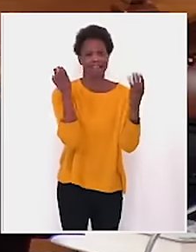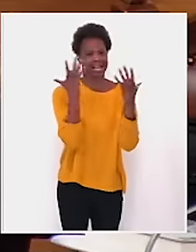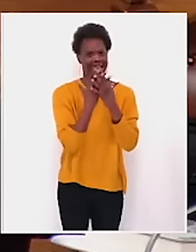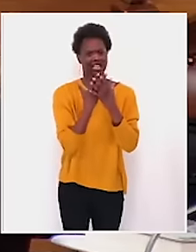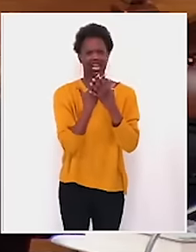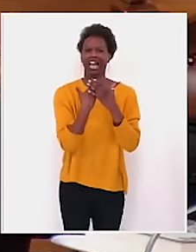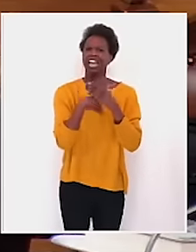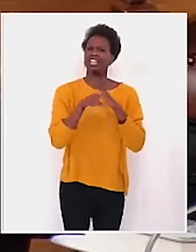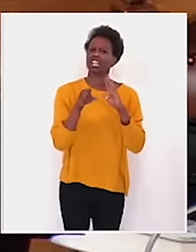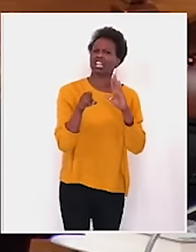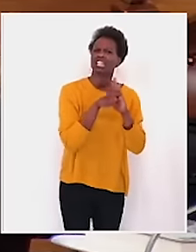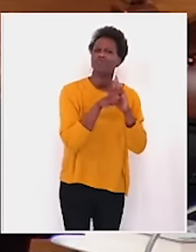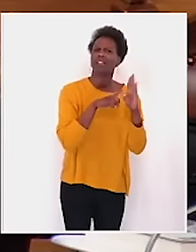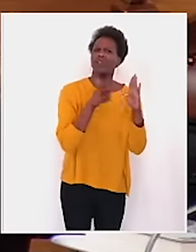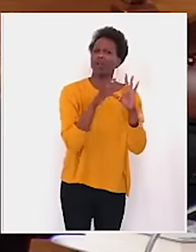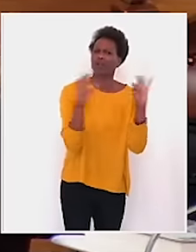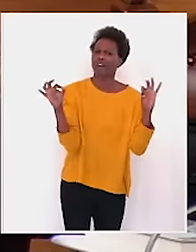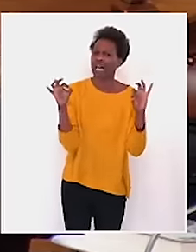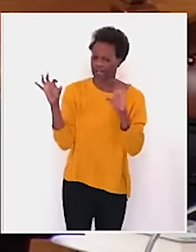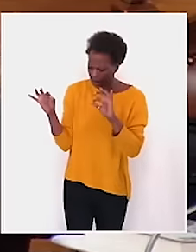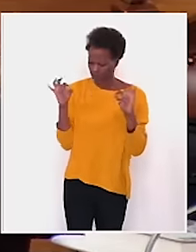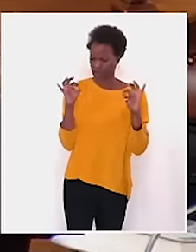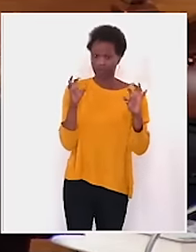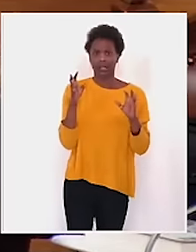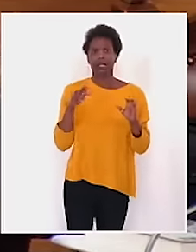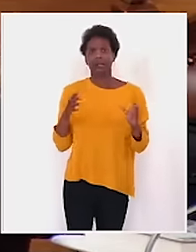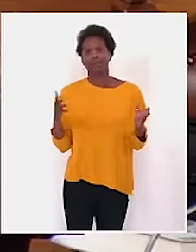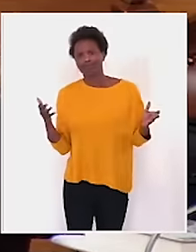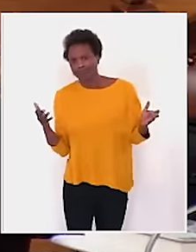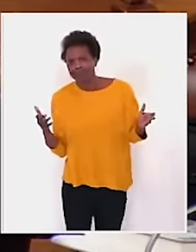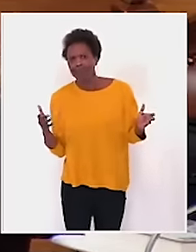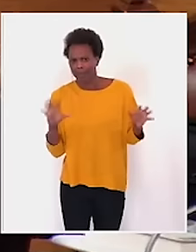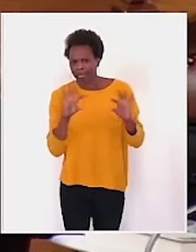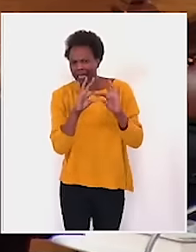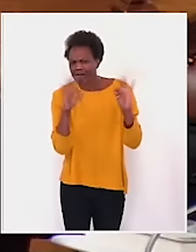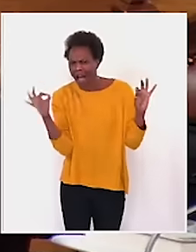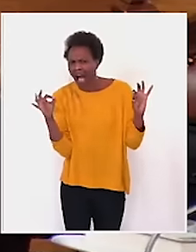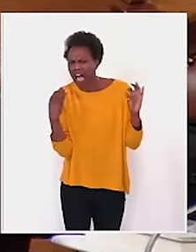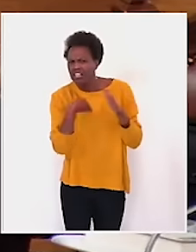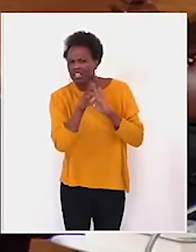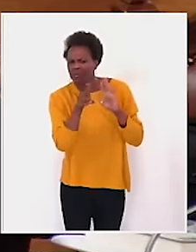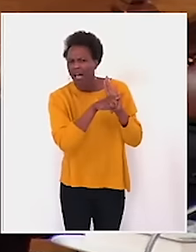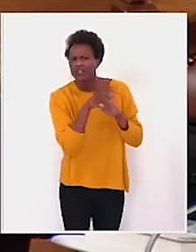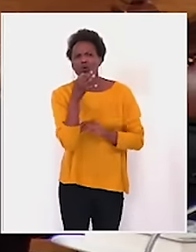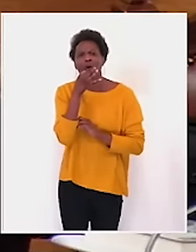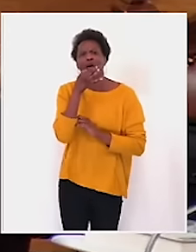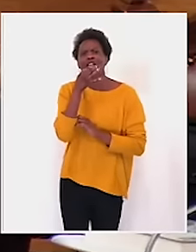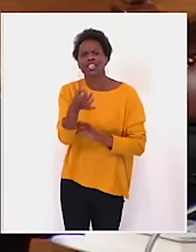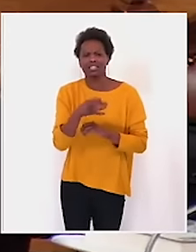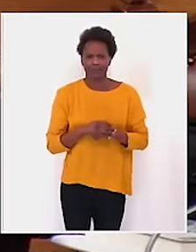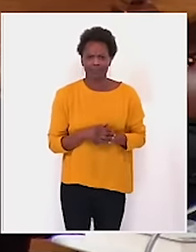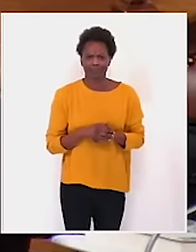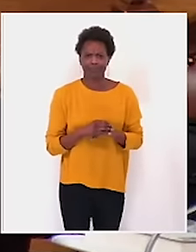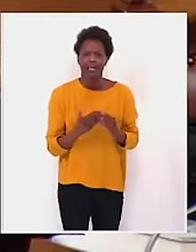une phrase. Alors est-ce que je vais la retrouver rapidement? C'est une phrase dans la délibération qui dit: de la réponse aux besoins liés à la